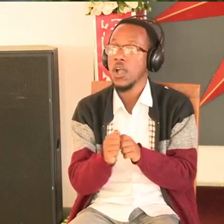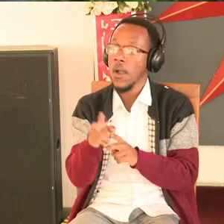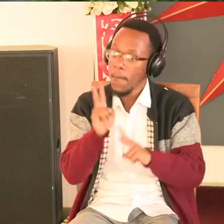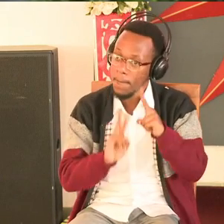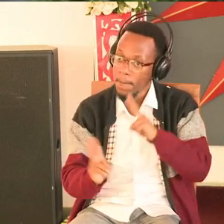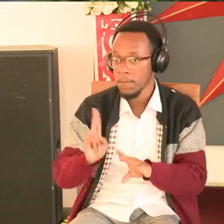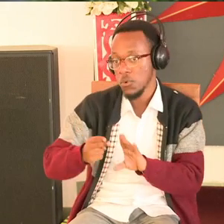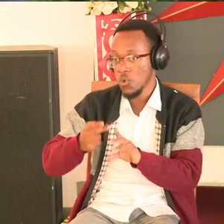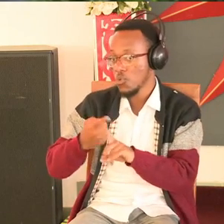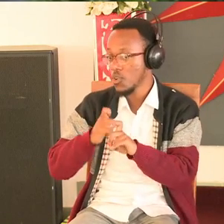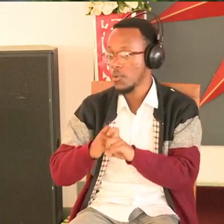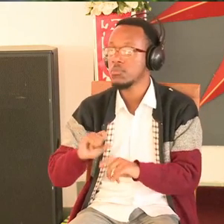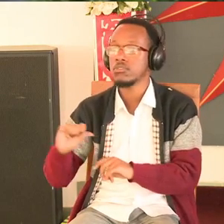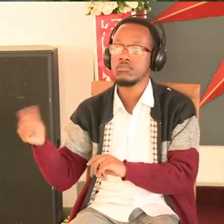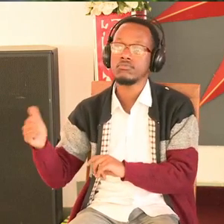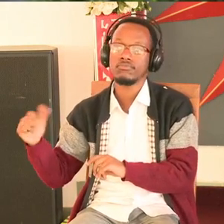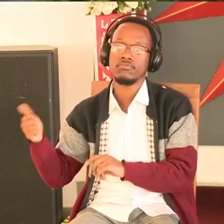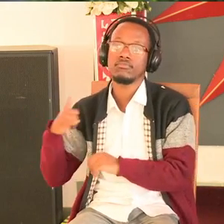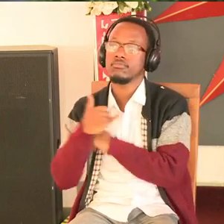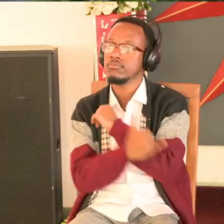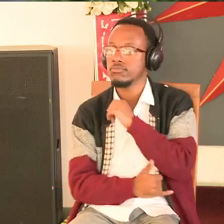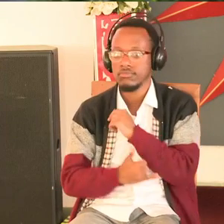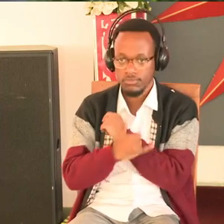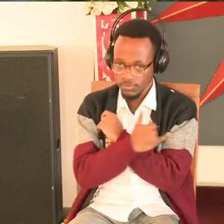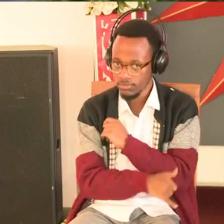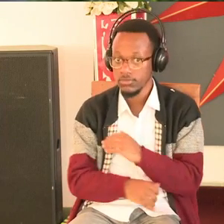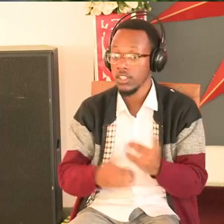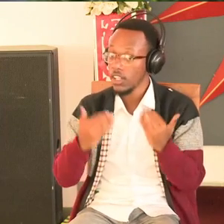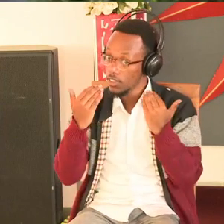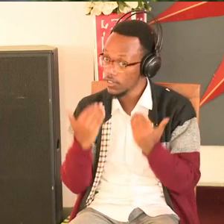n'abaturuka mu mahanga bose noneho